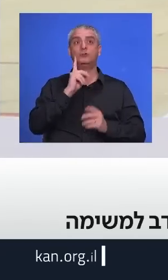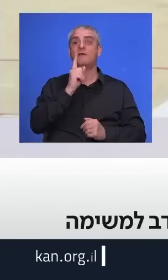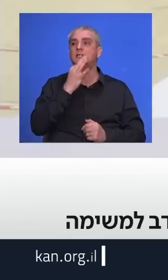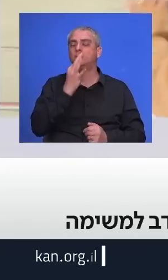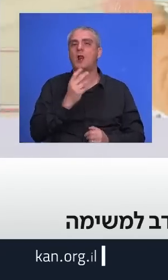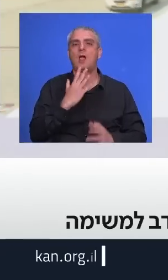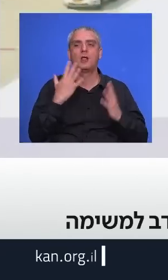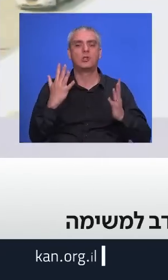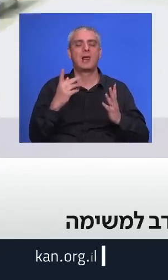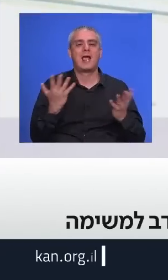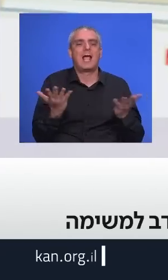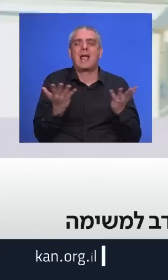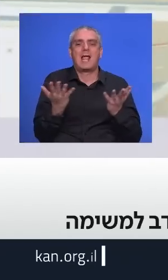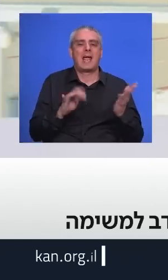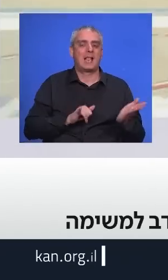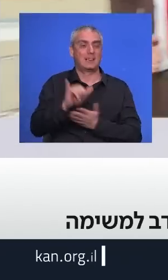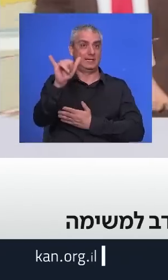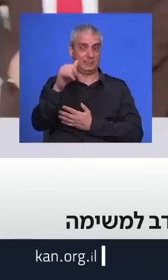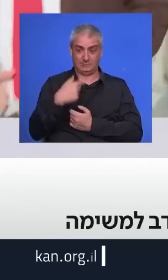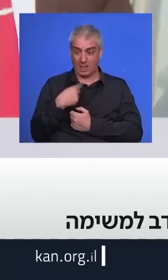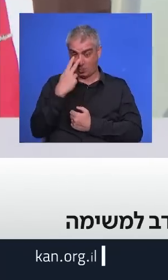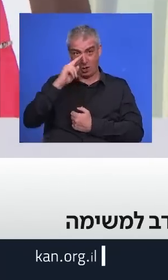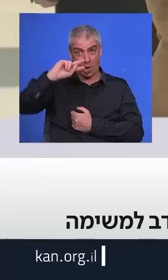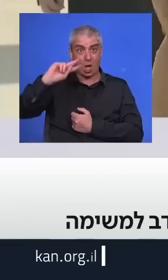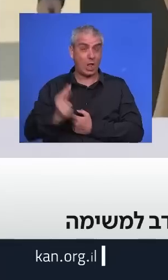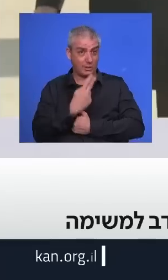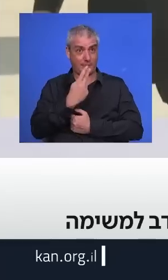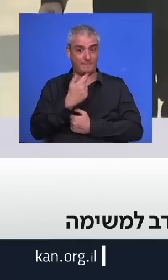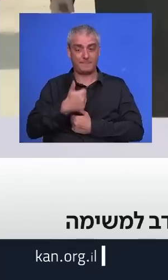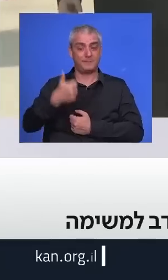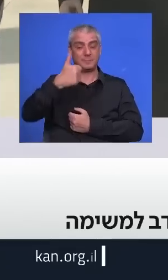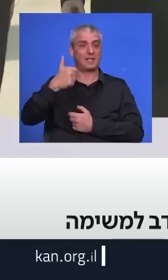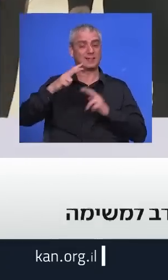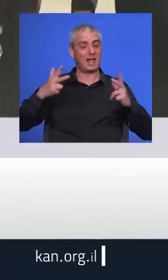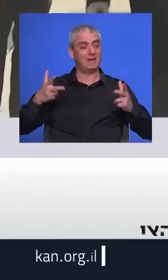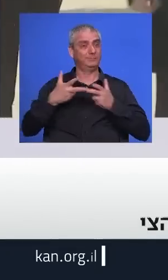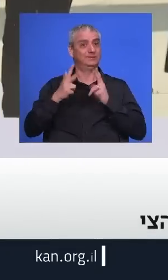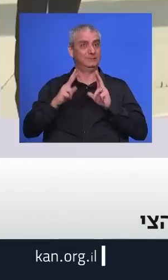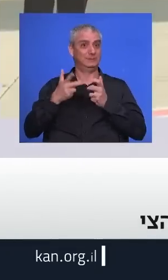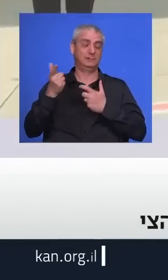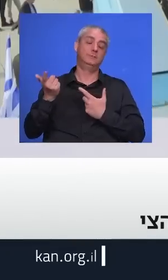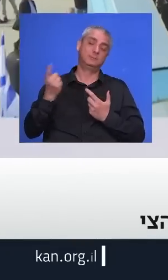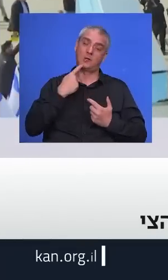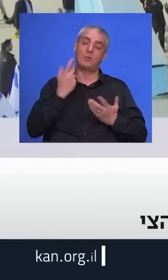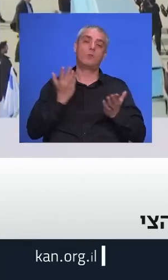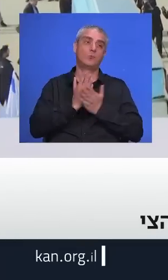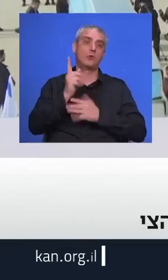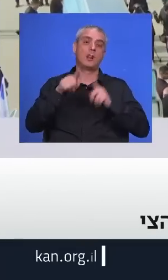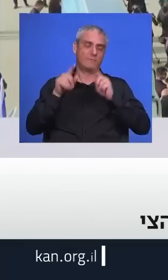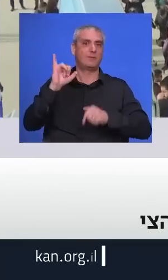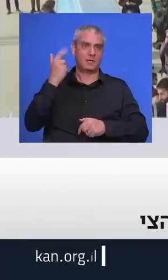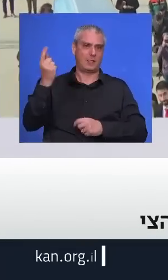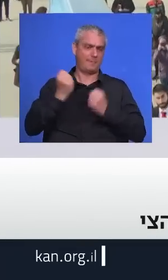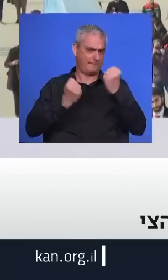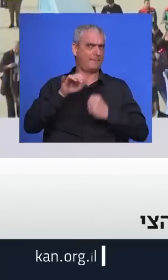הגדולה, מיכל, היא איך היא תצא. האם אנחנו נראה עוד פעם את מנהלי הצי שצריך לומר ביושר, מדי פעם אכן גם